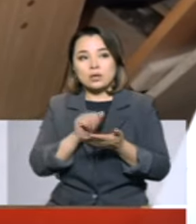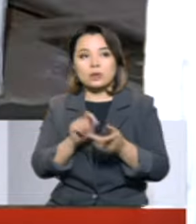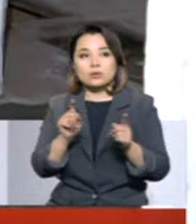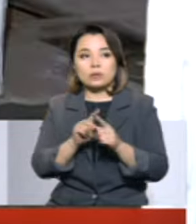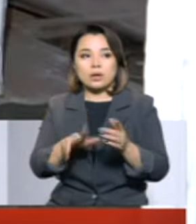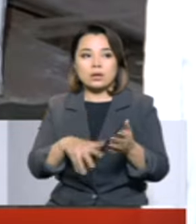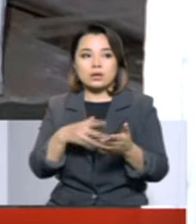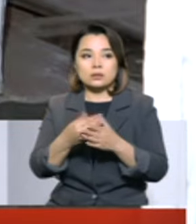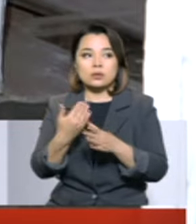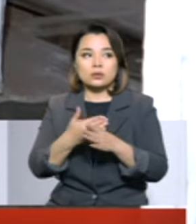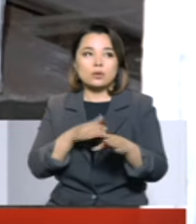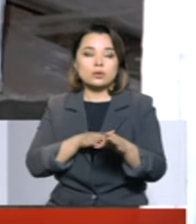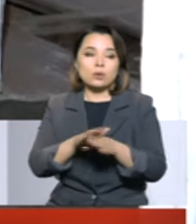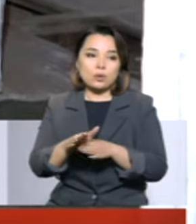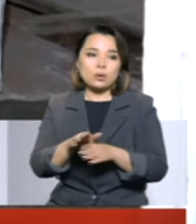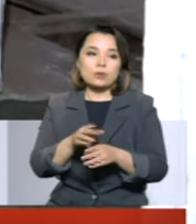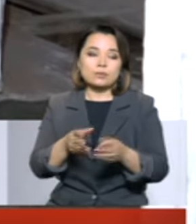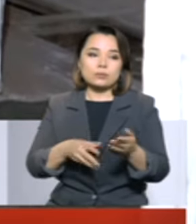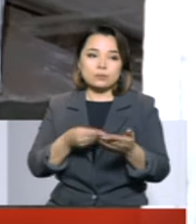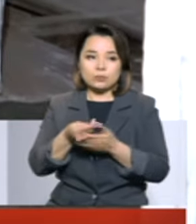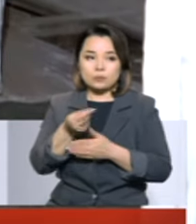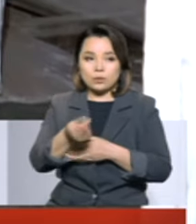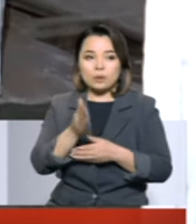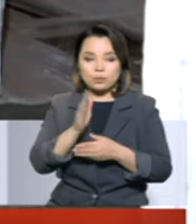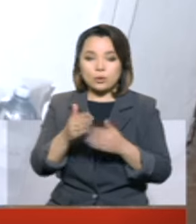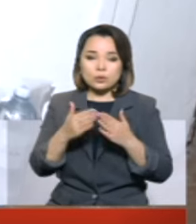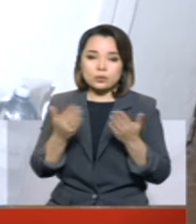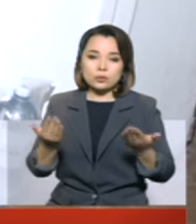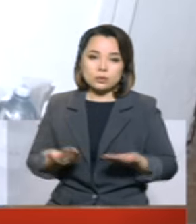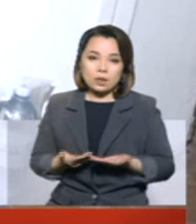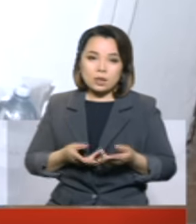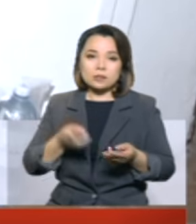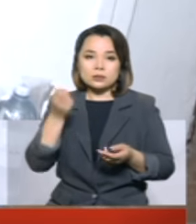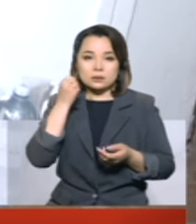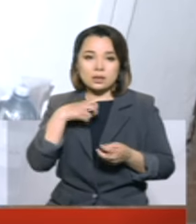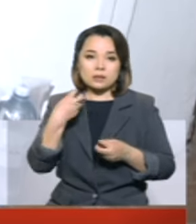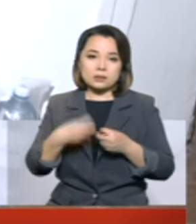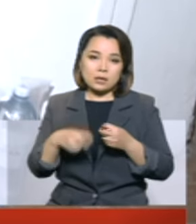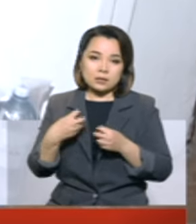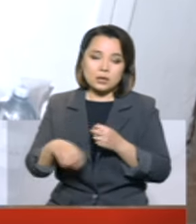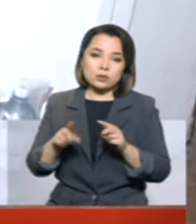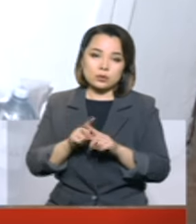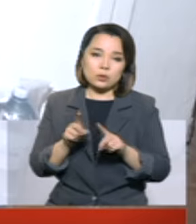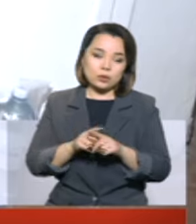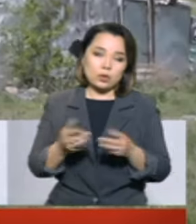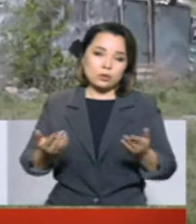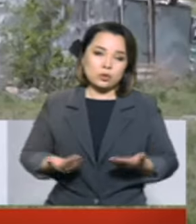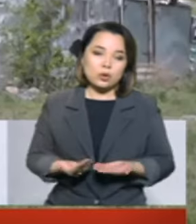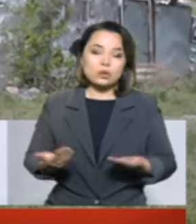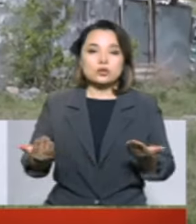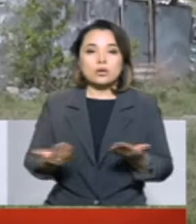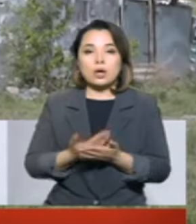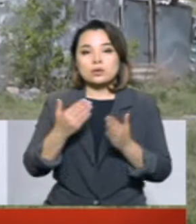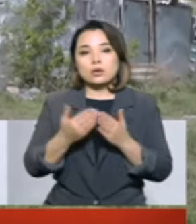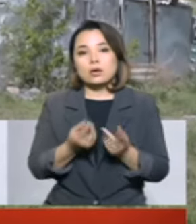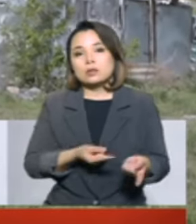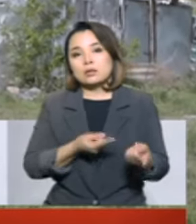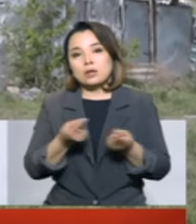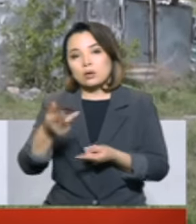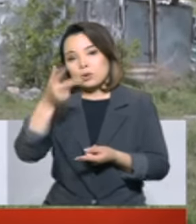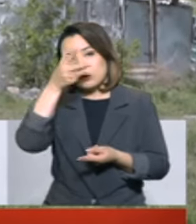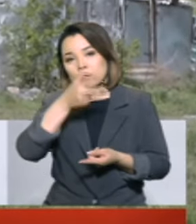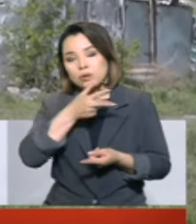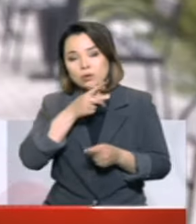бүлінгендерге өтемақы толық көлемде төленеді. Ал баспаналары апатты деп танылған тұрғындар жаңа үйлеріне алдағы 3